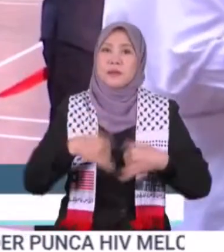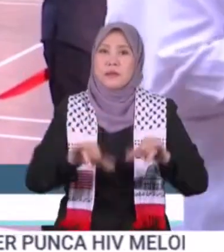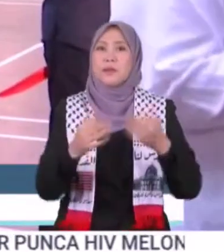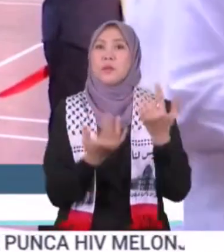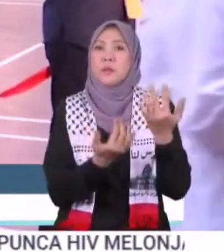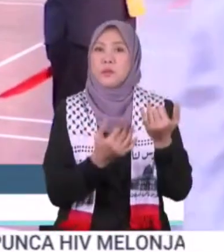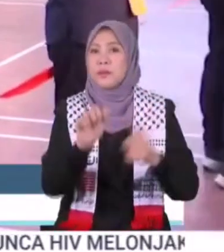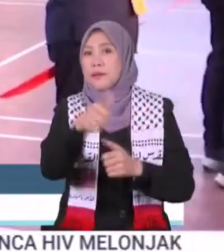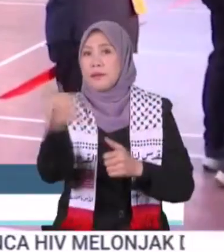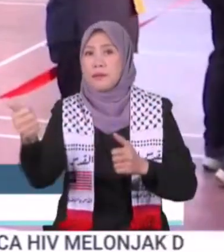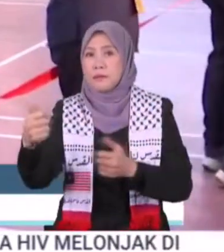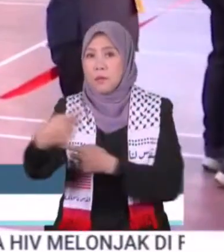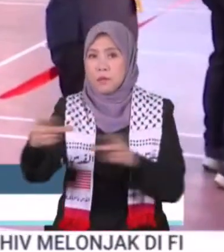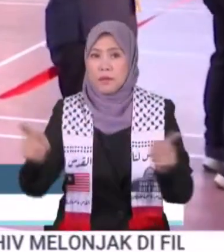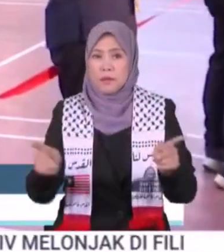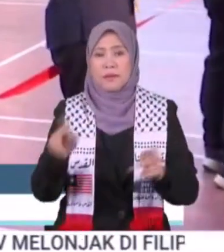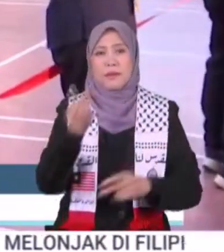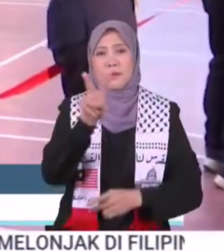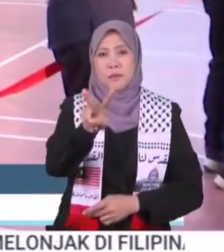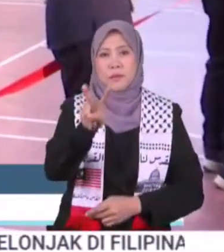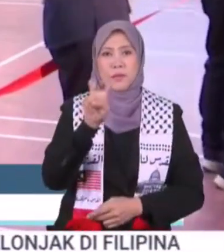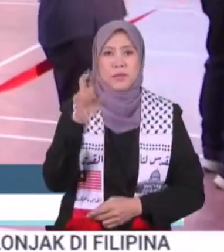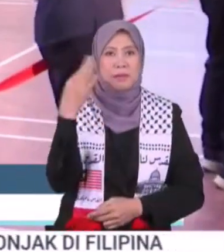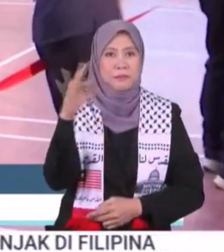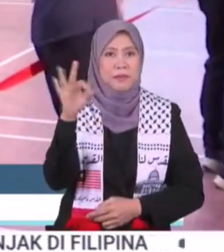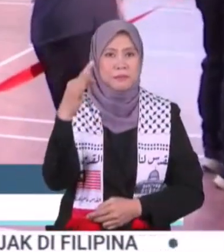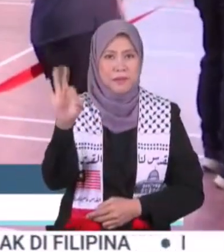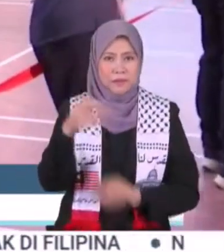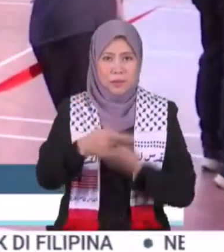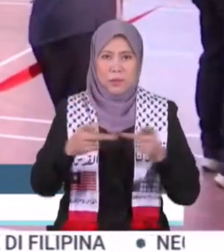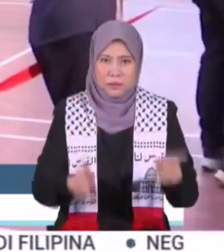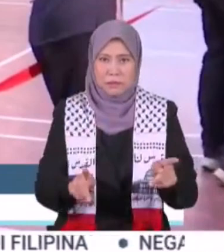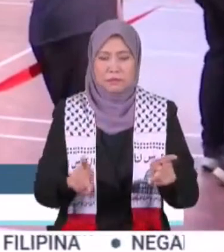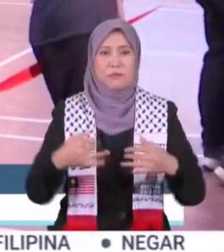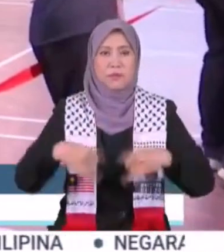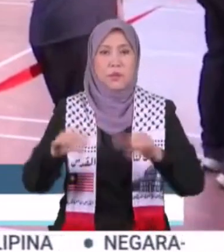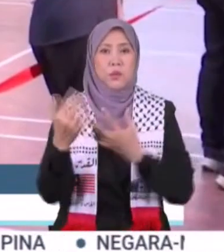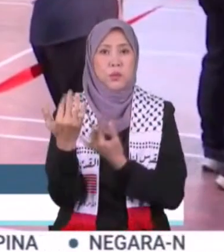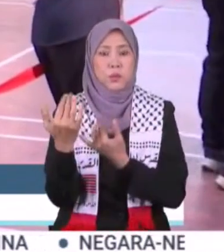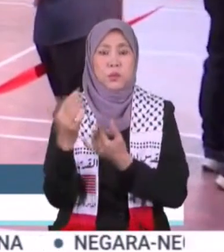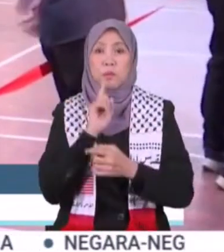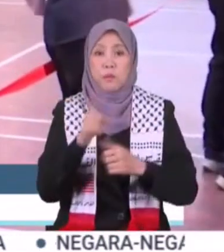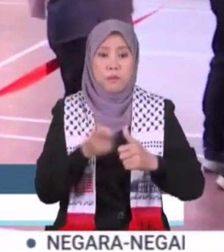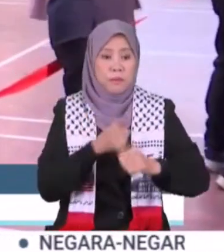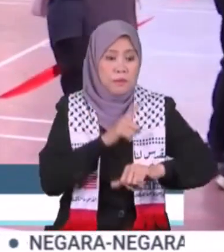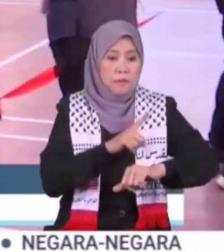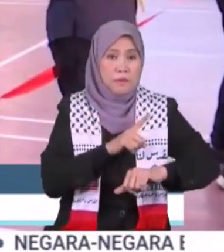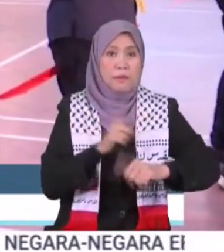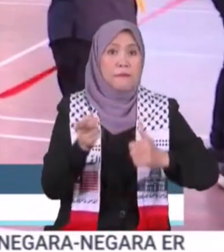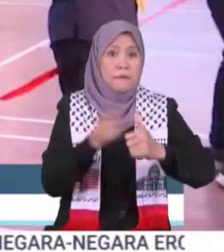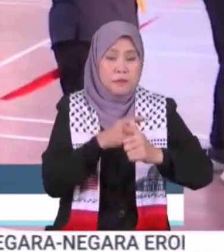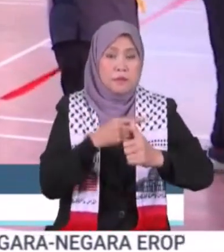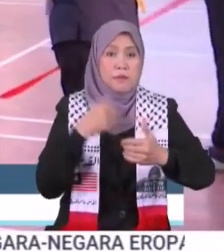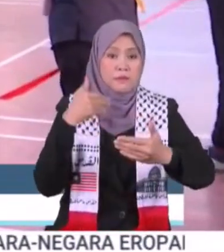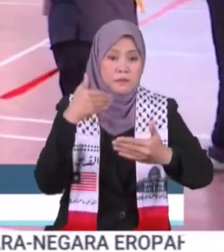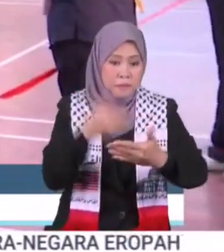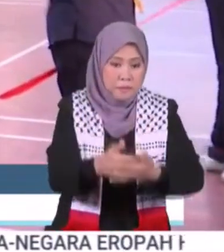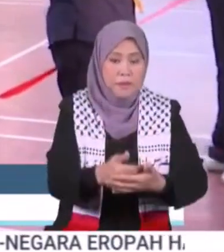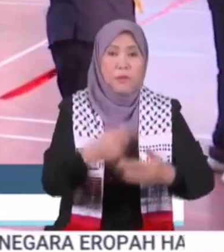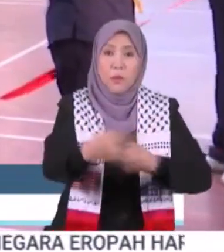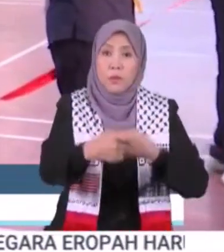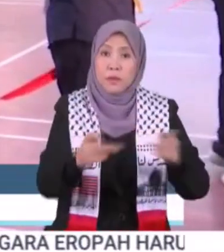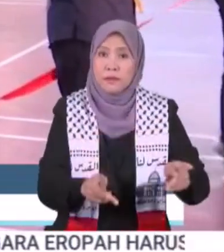Baki jumlah peti undi sebanyak 219 peti kesemuanya. Peti pertama sampai pukul 6.18